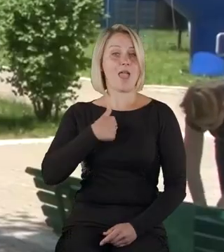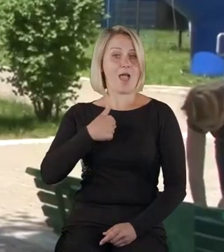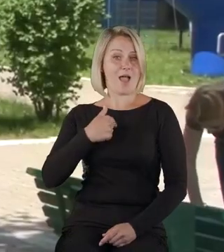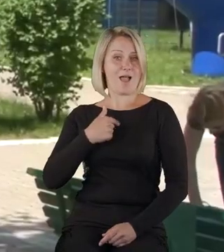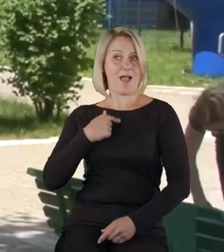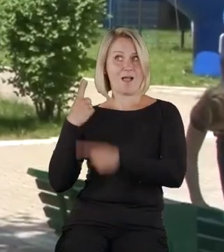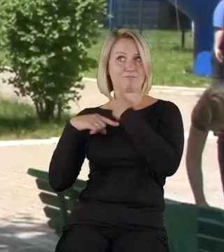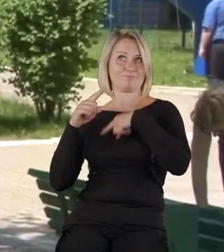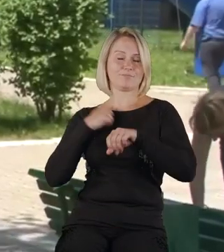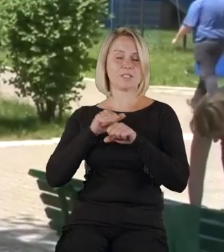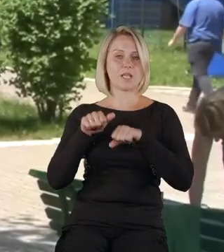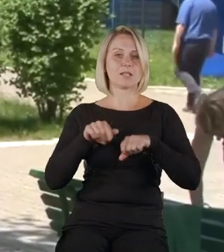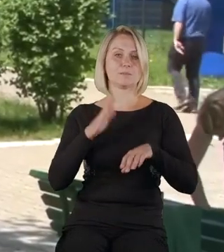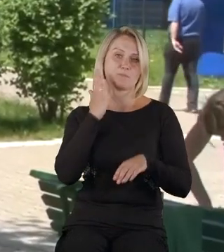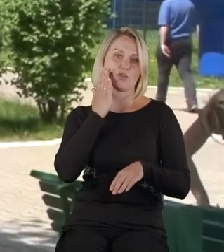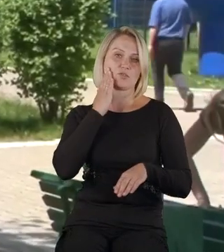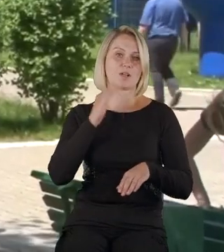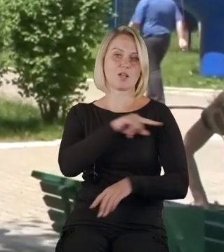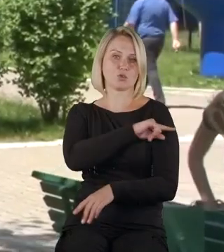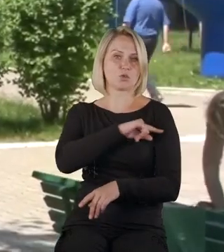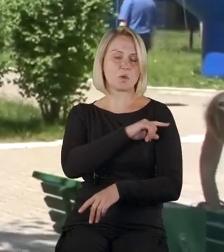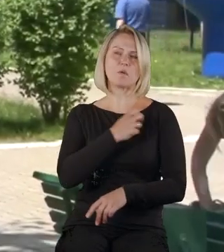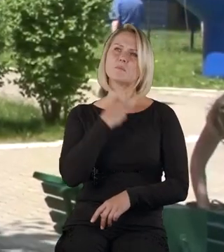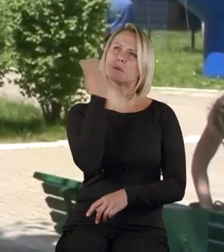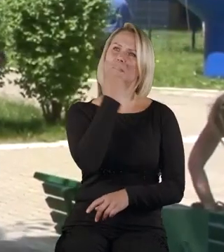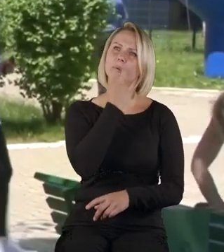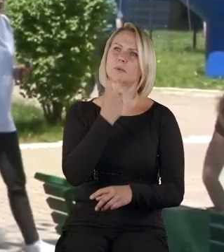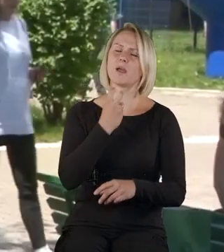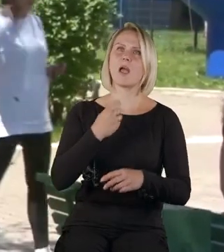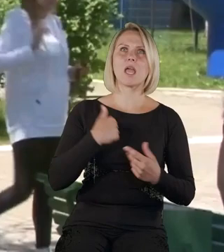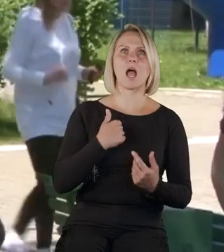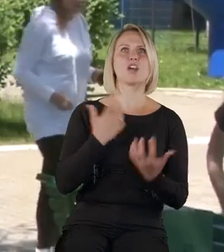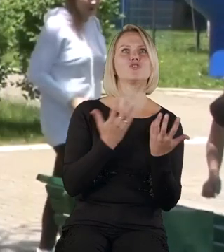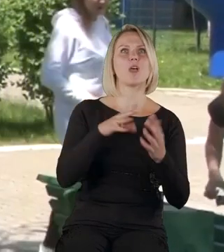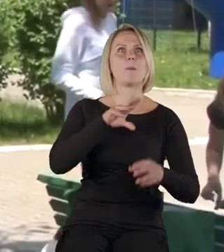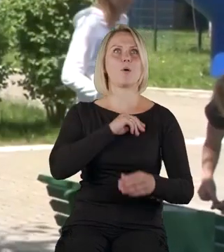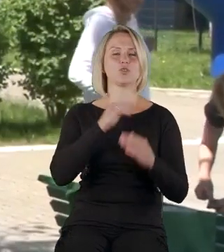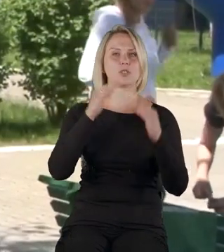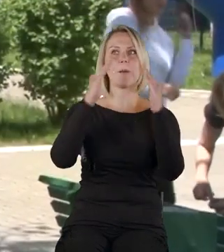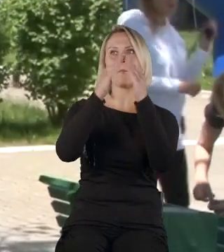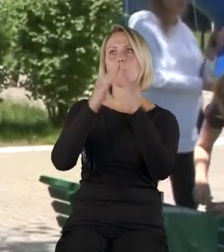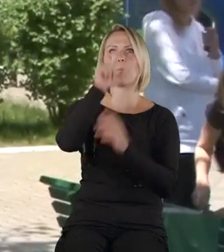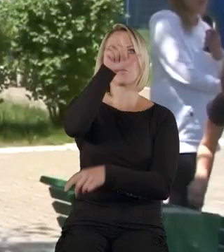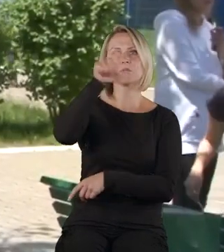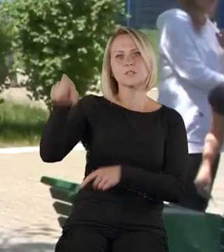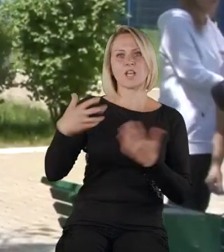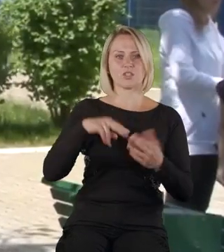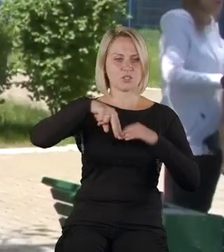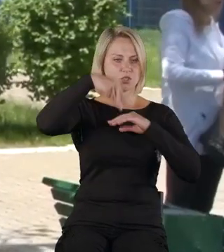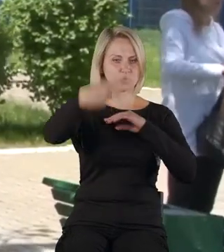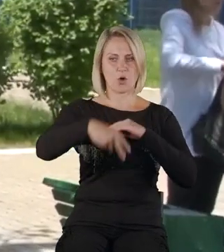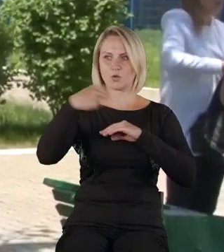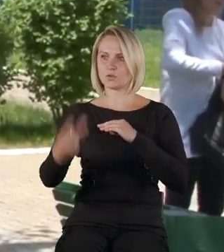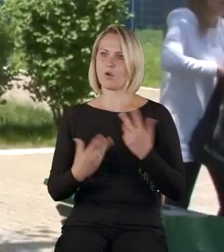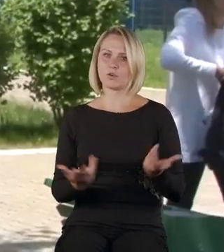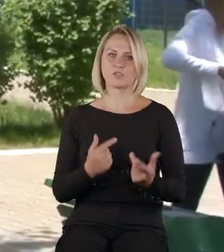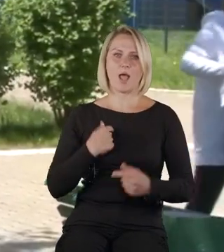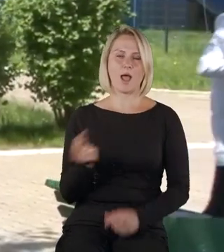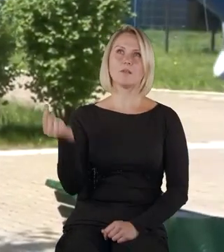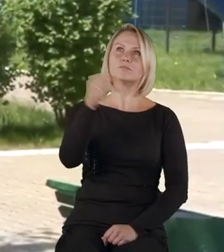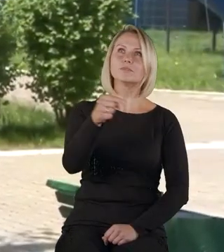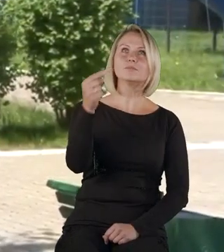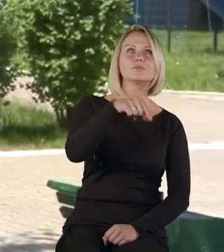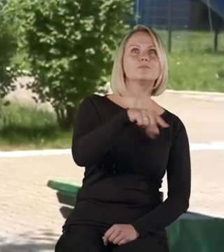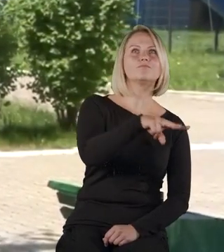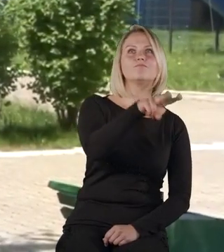się tym fascynować i zacząłem się rozglądać za budynkami, z których można wykonać skok, więc przejeżdżałem tu obok